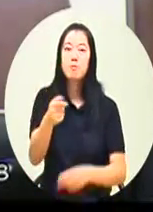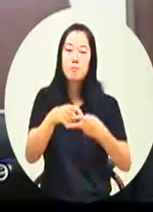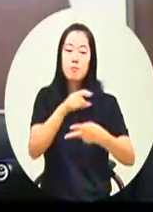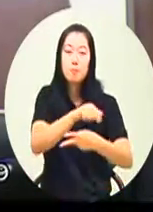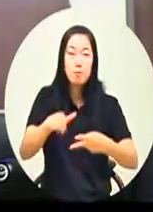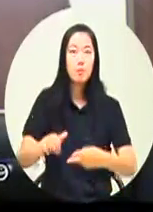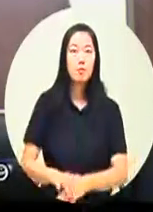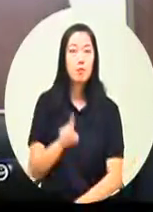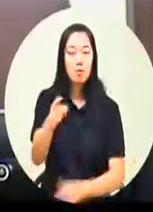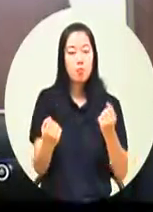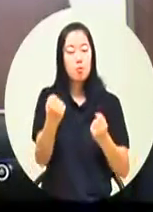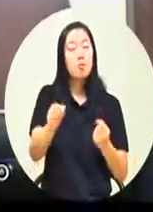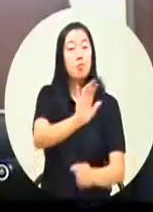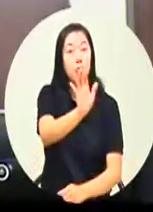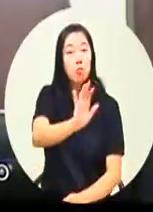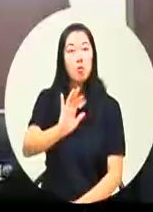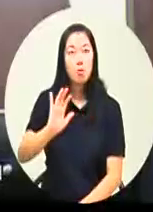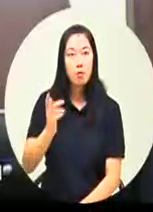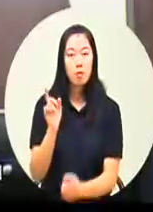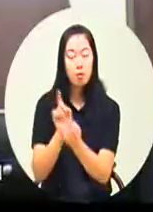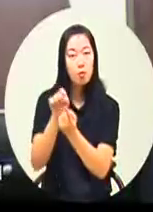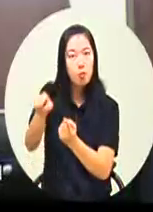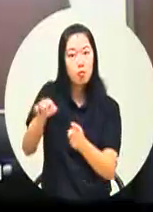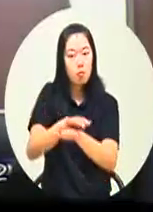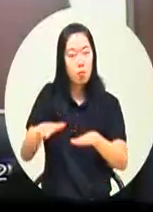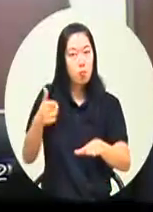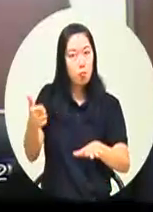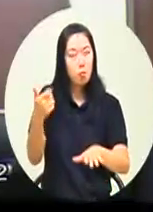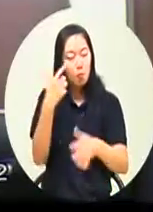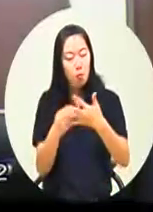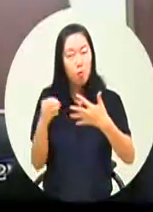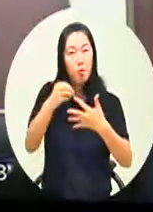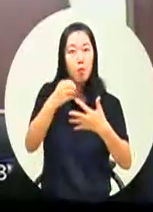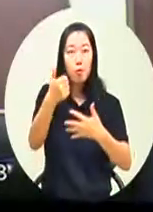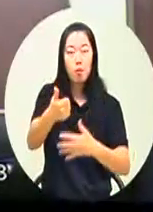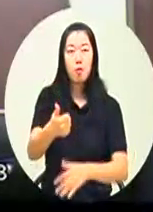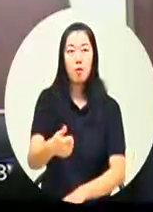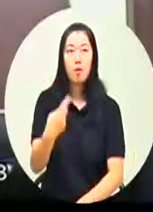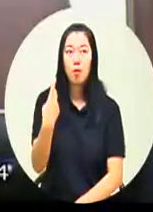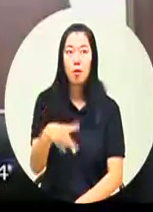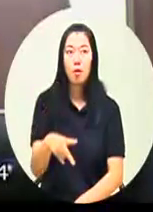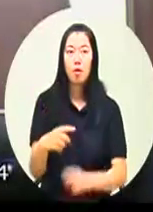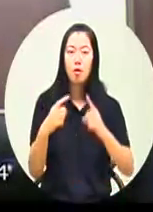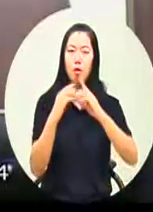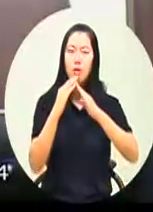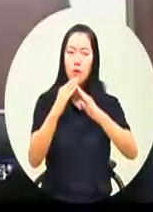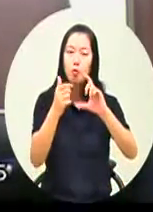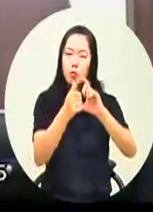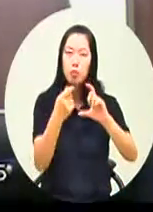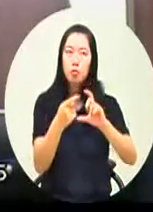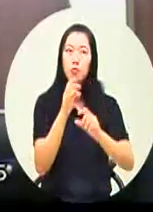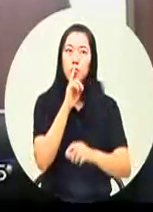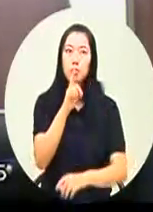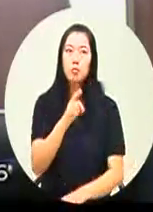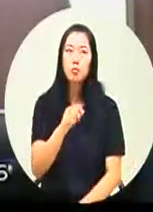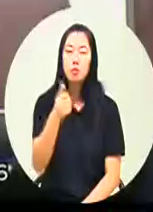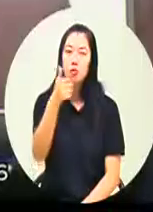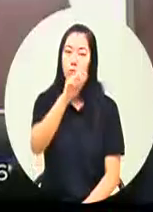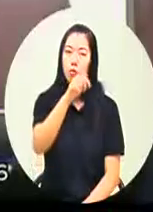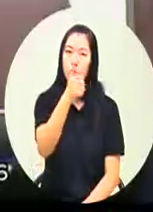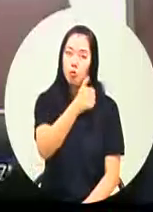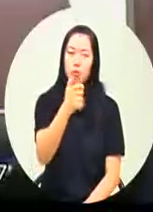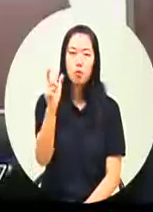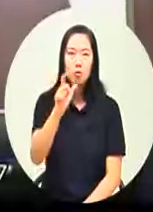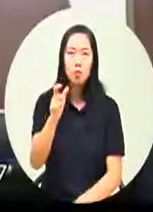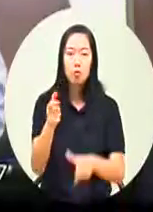车但是相对的安全性又是提高，我说的在市区不用很高5-60公里以下都够